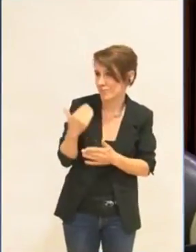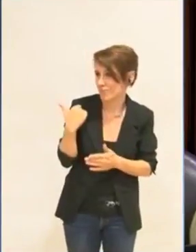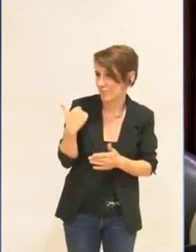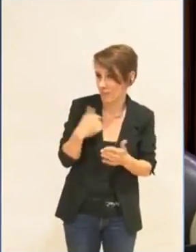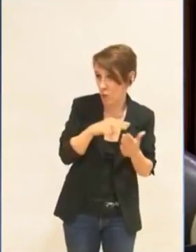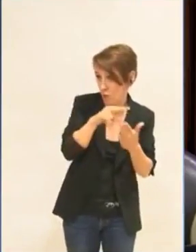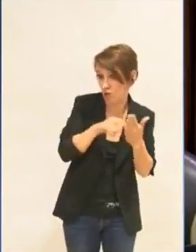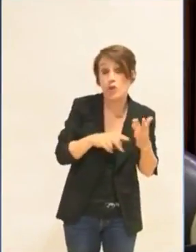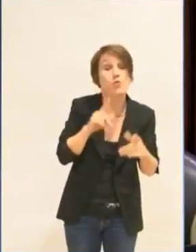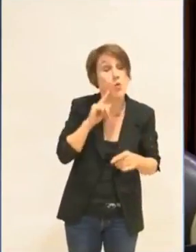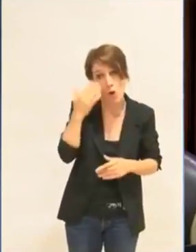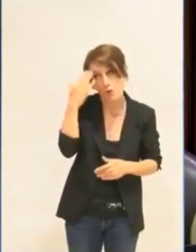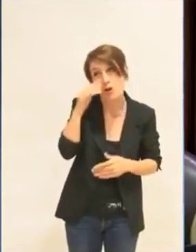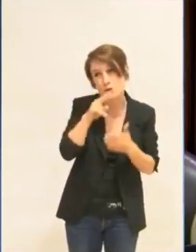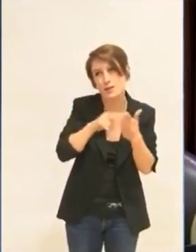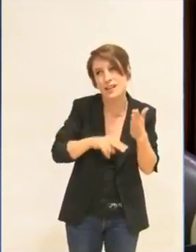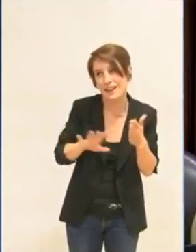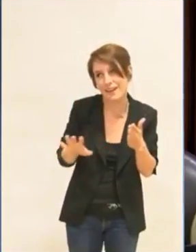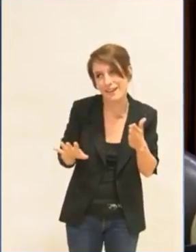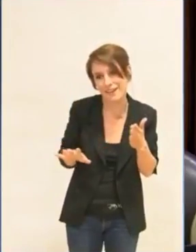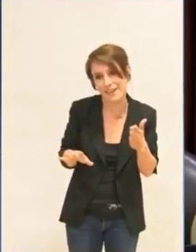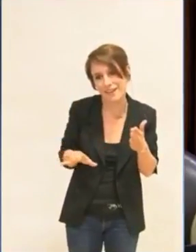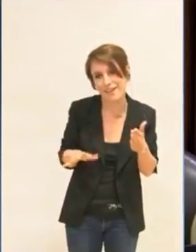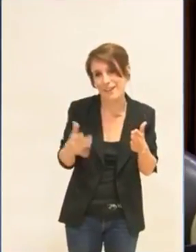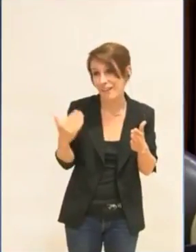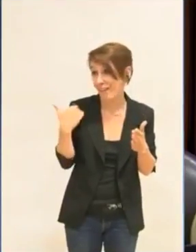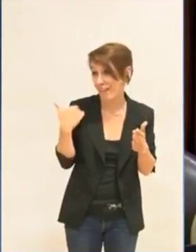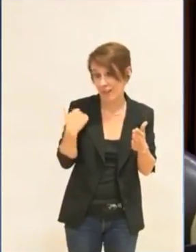que nous savons lire, au moins les